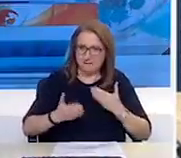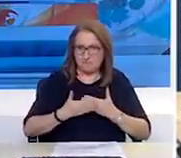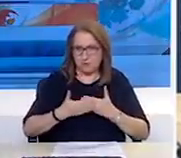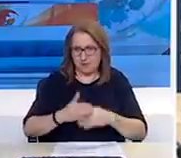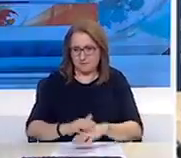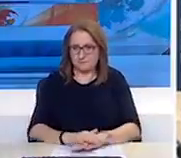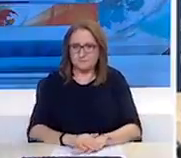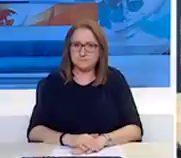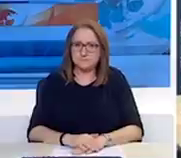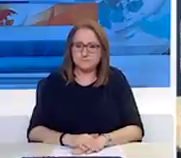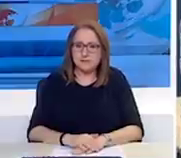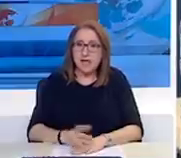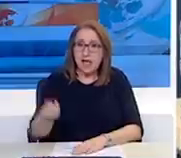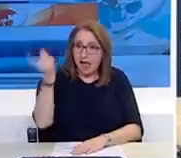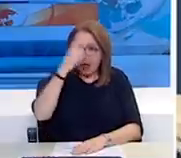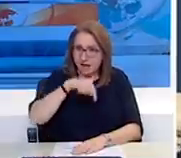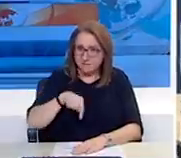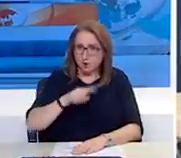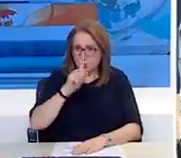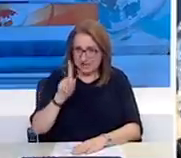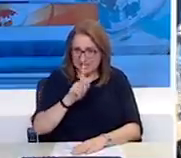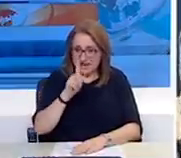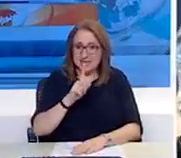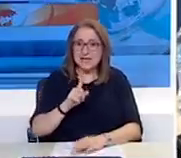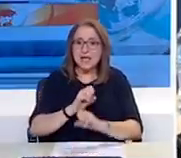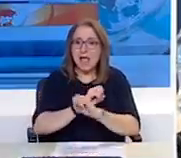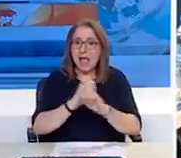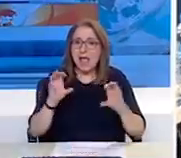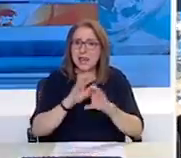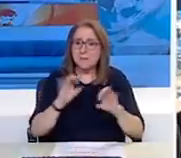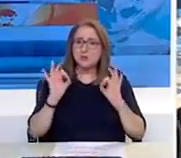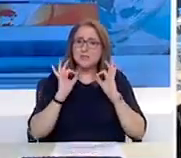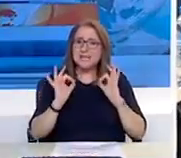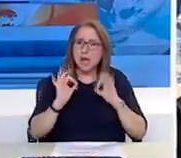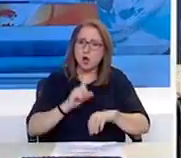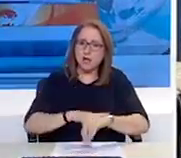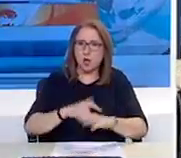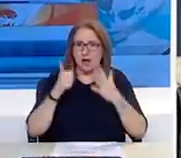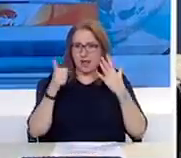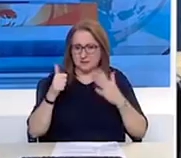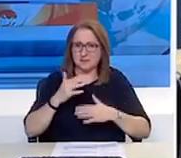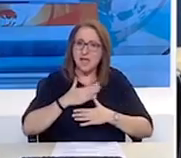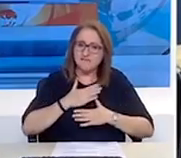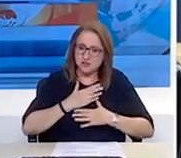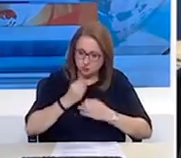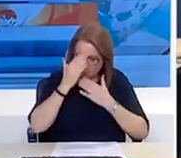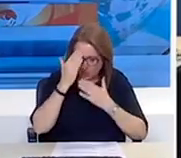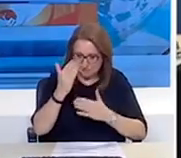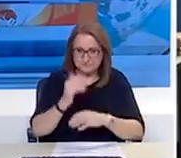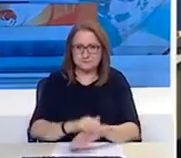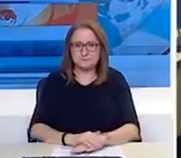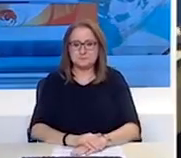Πριν κλείσουμε, να σας ενημερώσουμε ότι αύριο Κυριακή η ενημέρωση από το Υπουργείο Υγείας θα πραγματοποιηθεί κανονικά στις 6 το απόγευμα. Σας ευχαριστούμε πολύ.